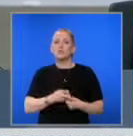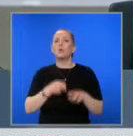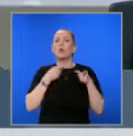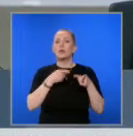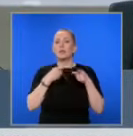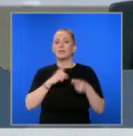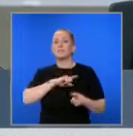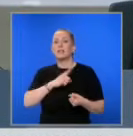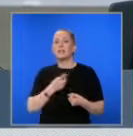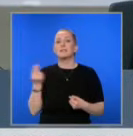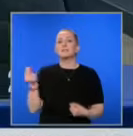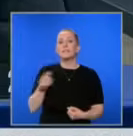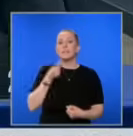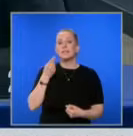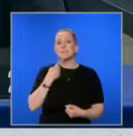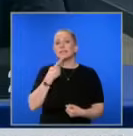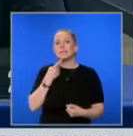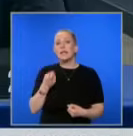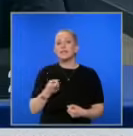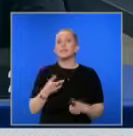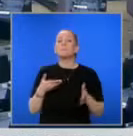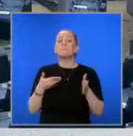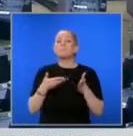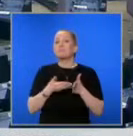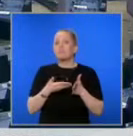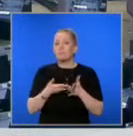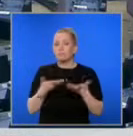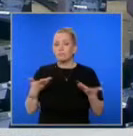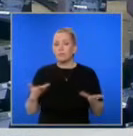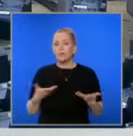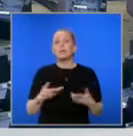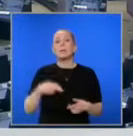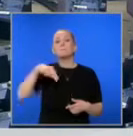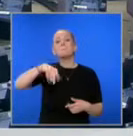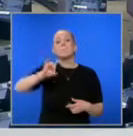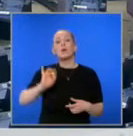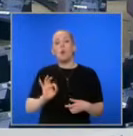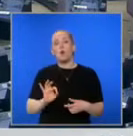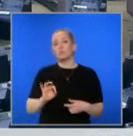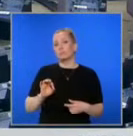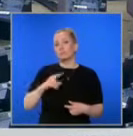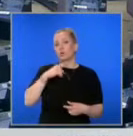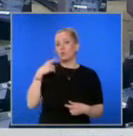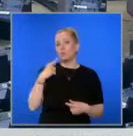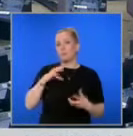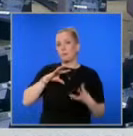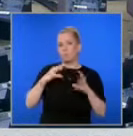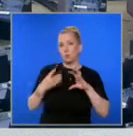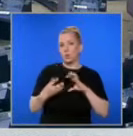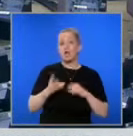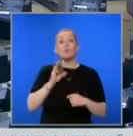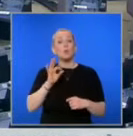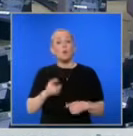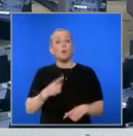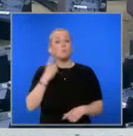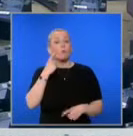Херцеговина, заради проруската и антиевропейска риторика. Фон дер Лайен обаче коментира днес, че Босна и Херцеговина напълно подкрепят европейската